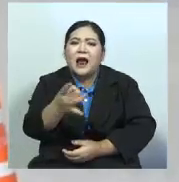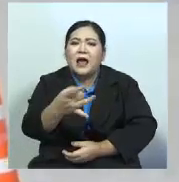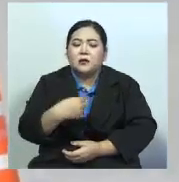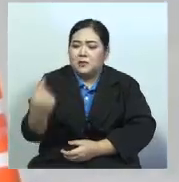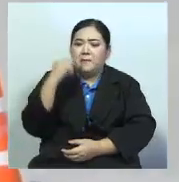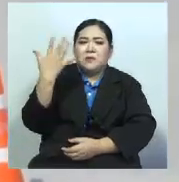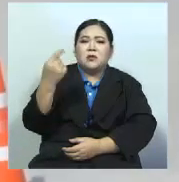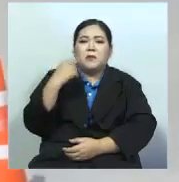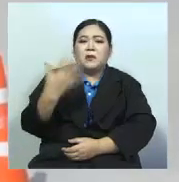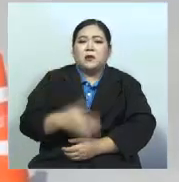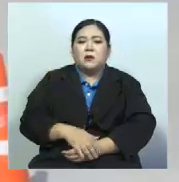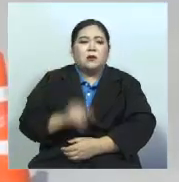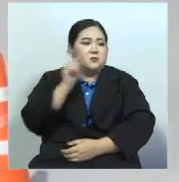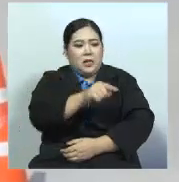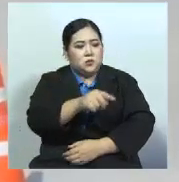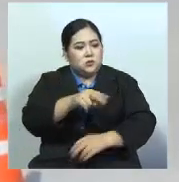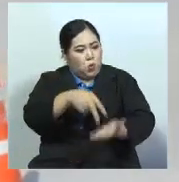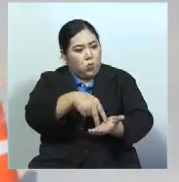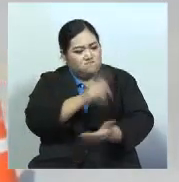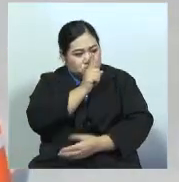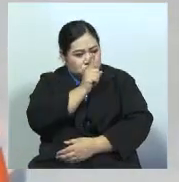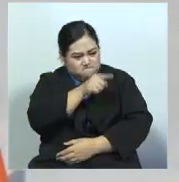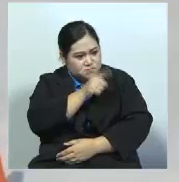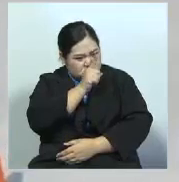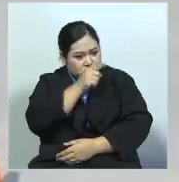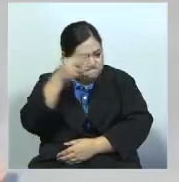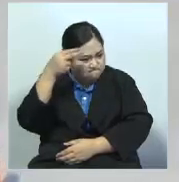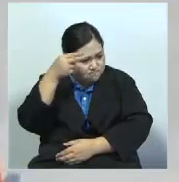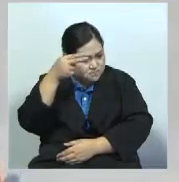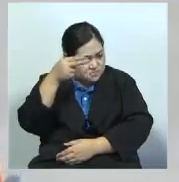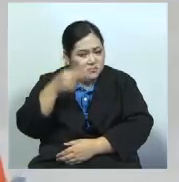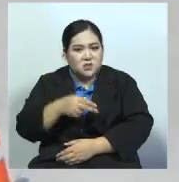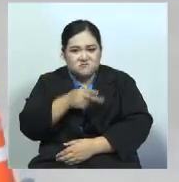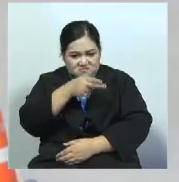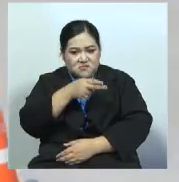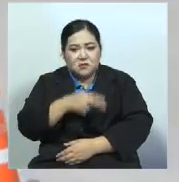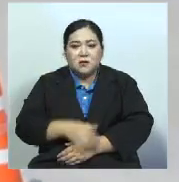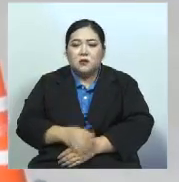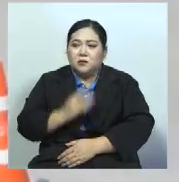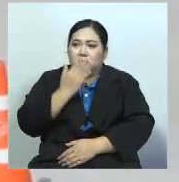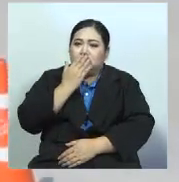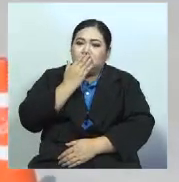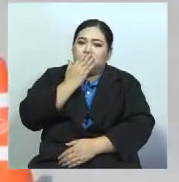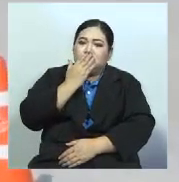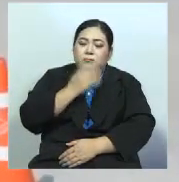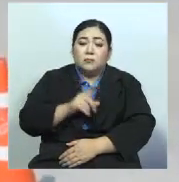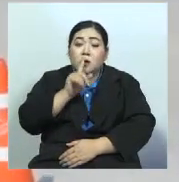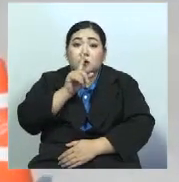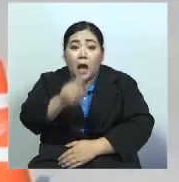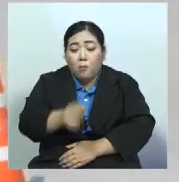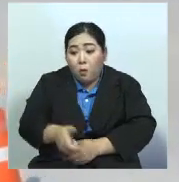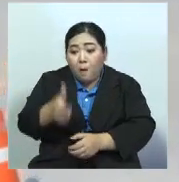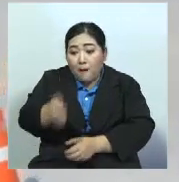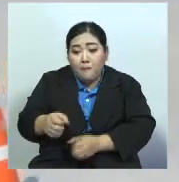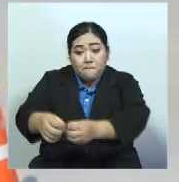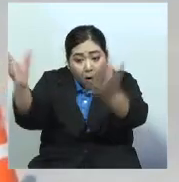ไม่มีเขาให้เราอยู่อย่างเงี้ยไม่ได้ให้ไม่ให้ทำอะไร ไม่ให้ทำอะไรแล้วตอนที่เขากดชนวนระเบิดนี่เราอยู่ด้วยใช่